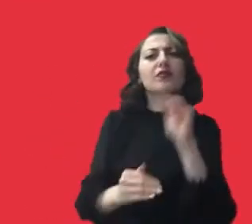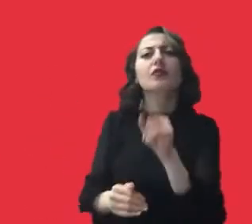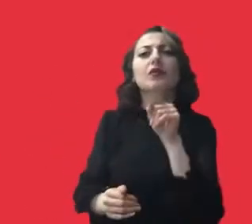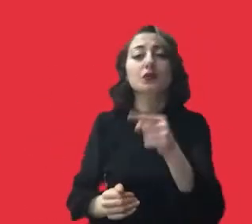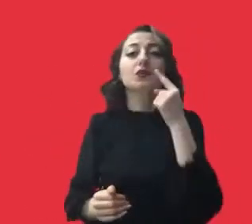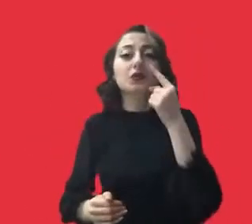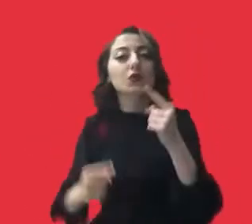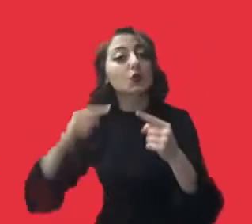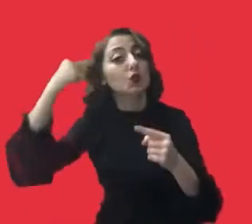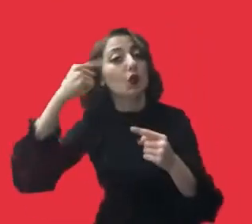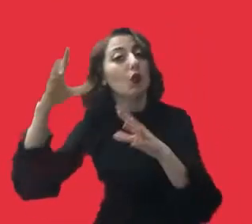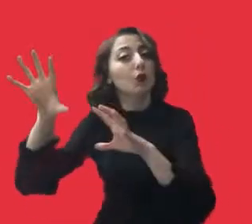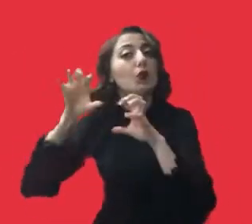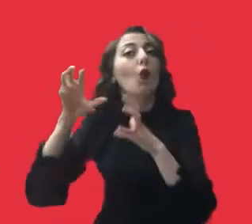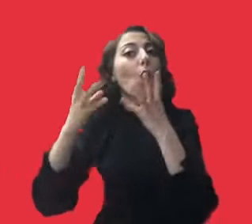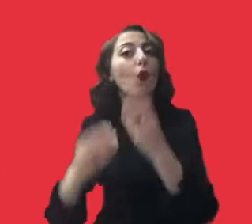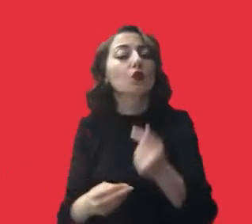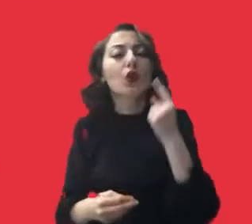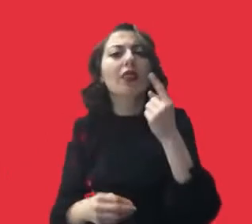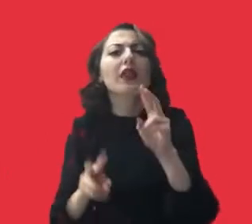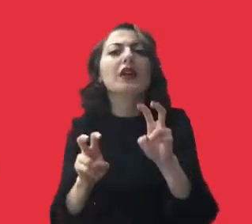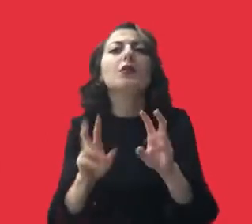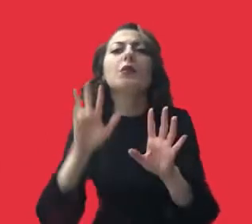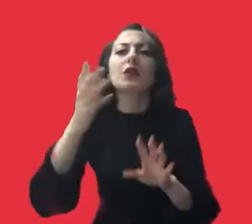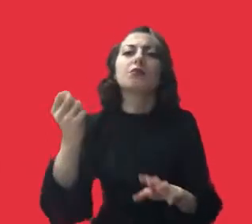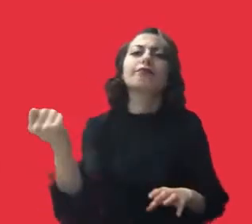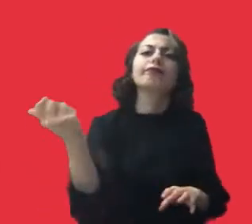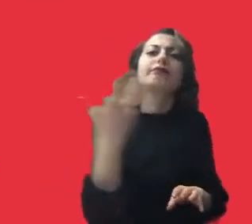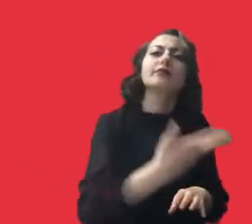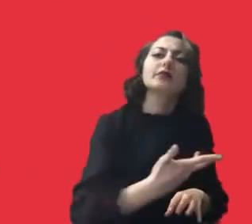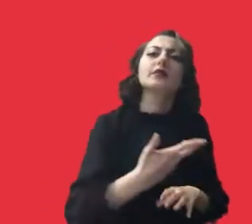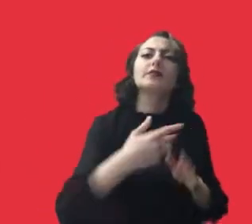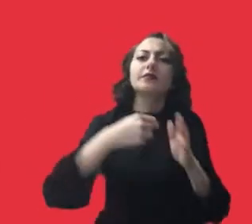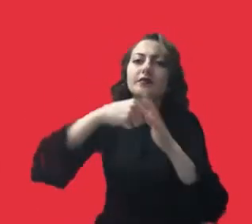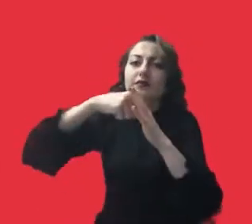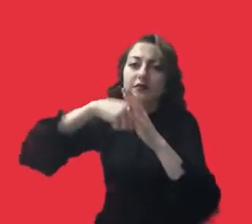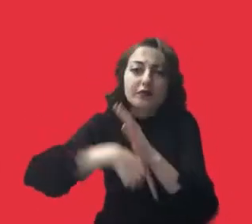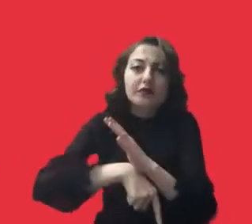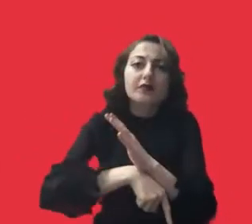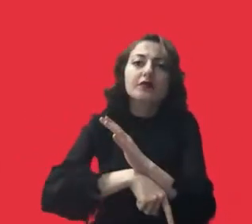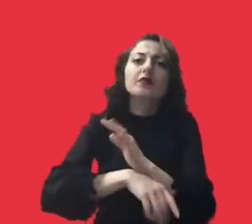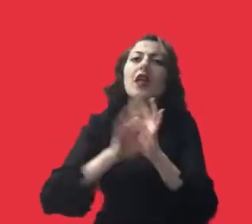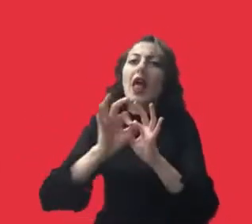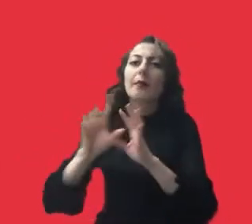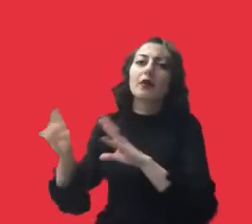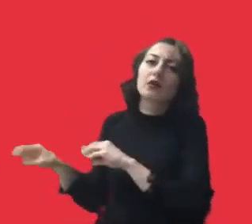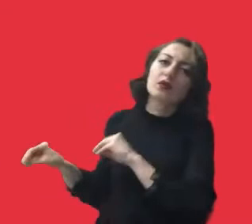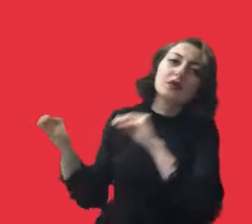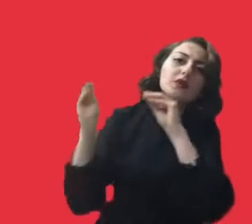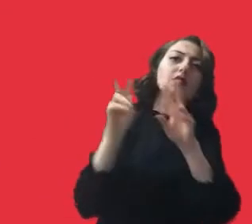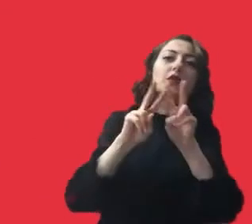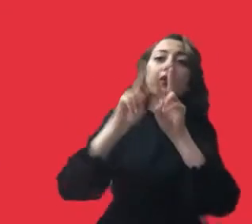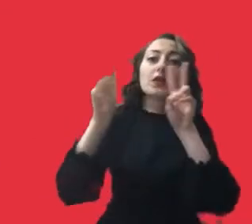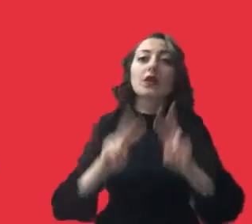directly, as well as the host community. birçok kişiyi aynı anda From derinden this etkileyen bir perspective, hem this göç is yönetimi hem de uluslararası a yönetim process